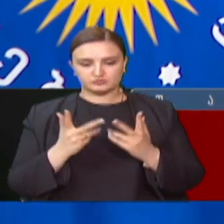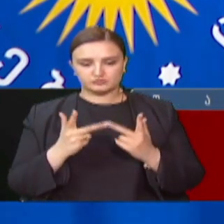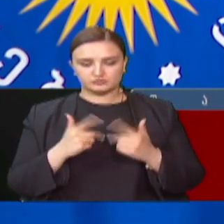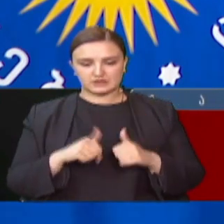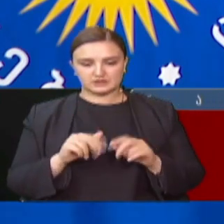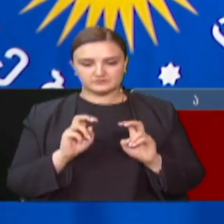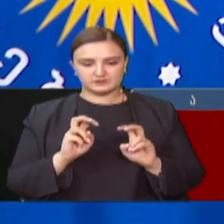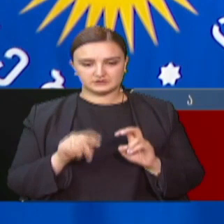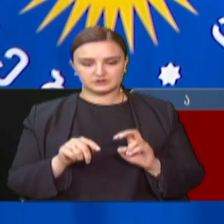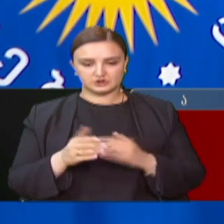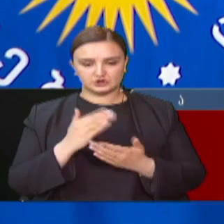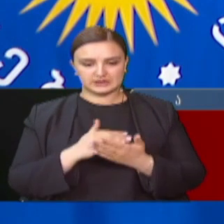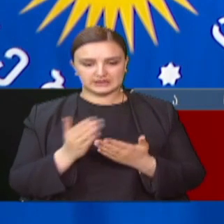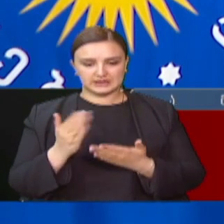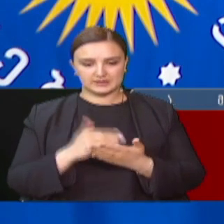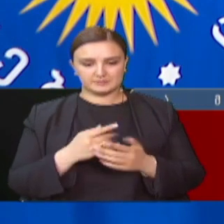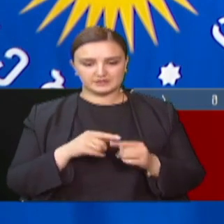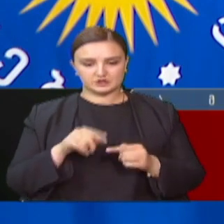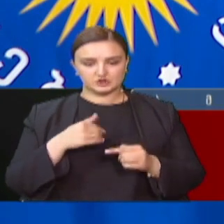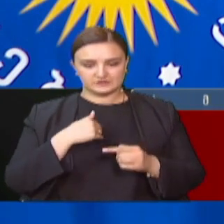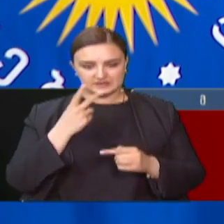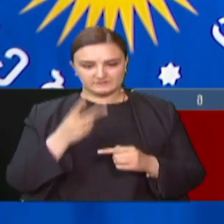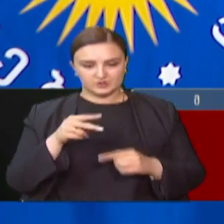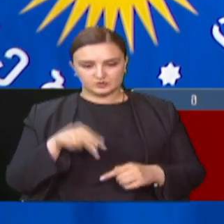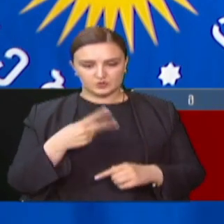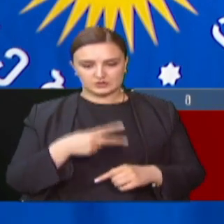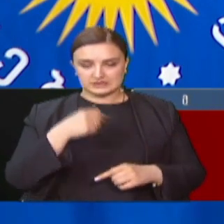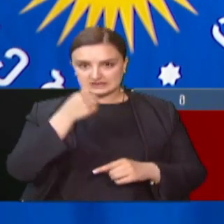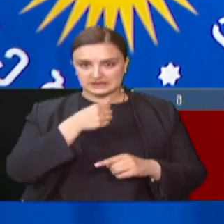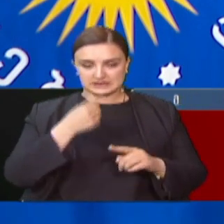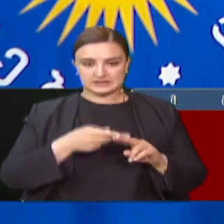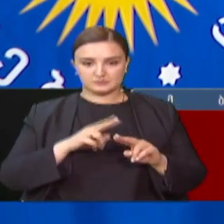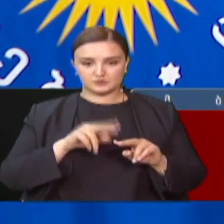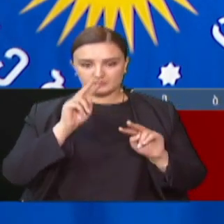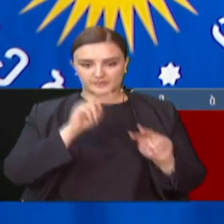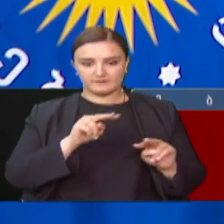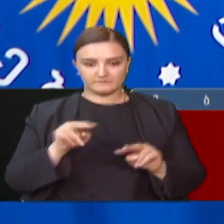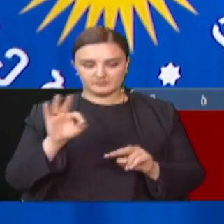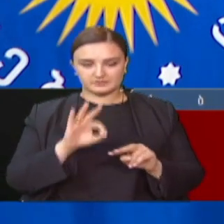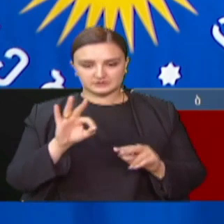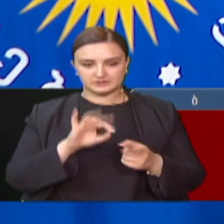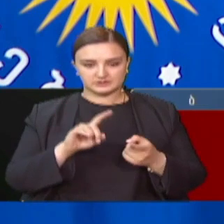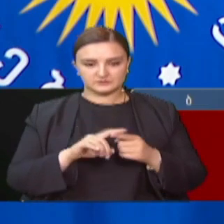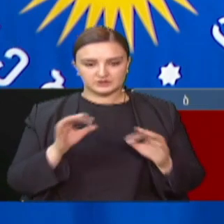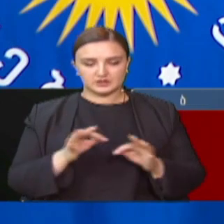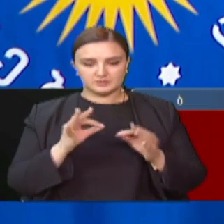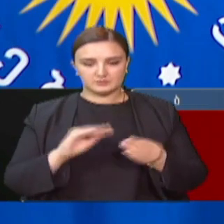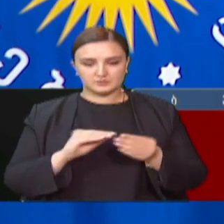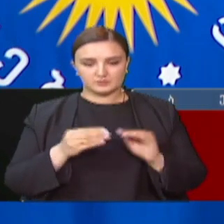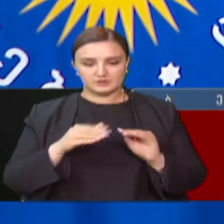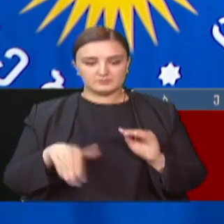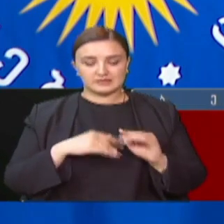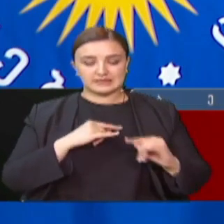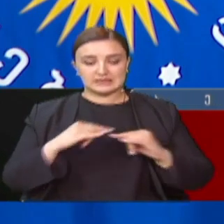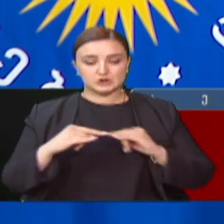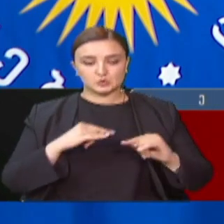პარალელური დათვლის შედეგები. Ეს ჩვენ დავინახეთ 2020 წელს. Ამიტომ დაკვირვებასთან დაკავშირებით არავითარი პრობლემა არ არსებობს, პრობლემა არსებობს იმ